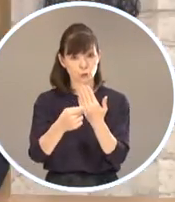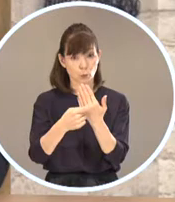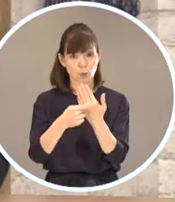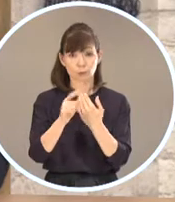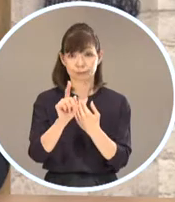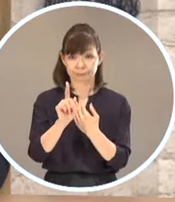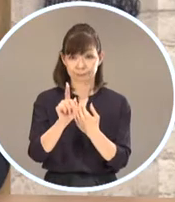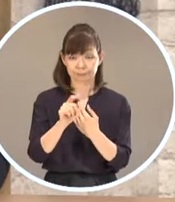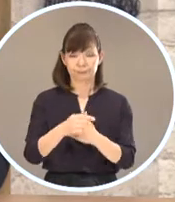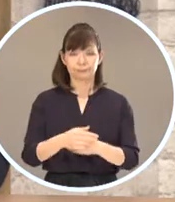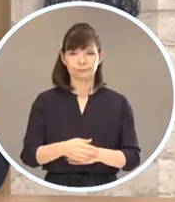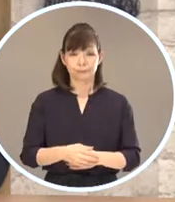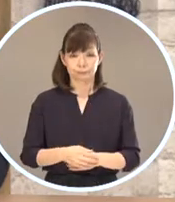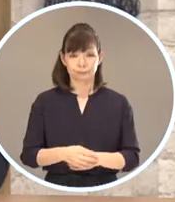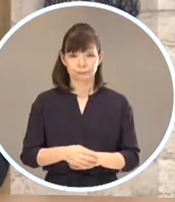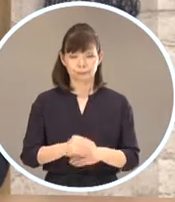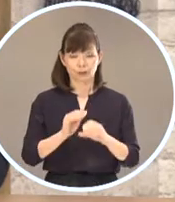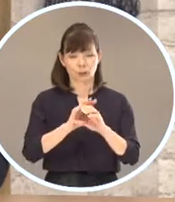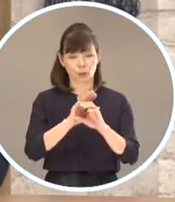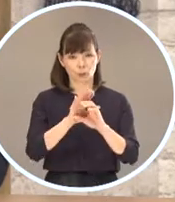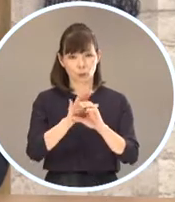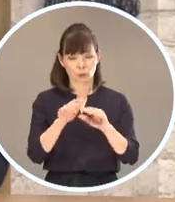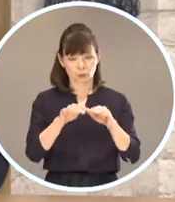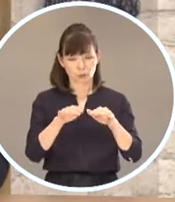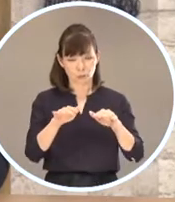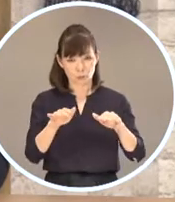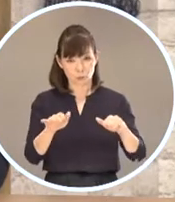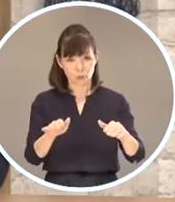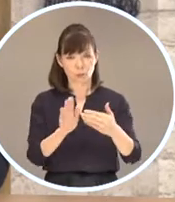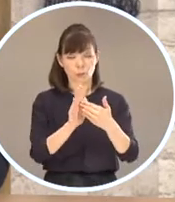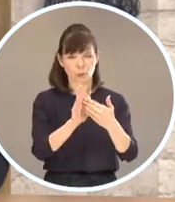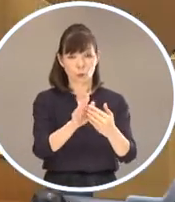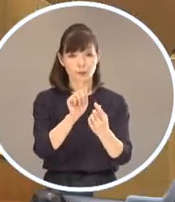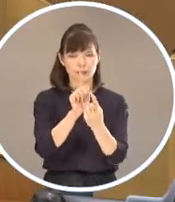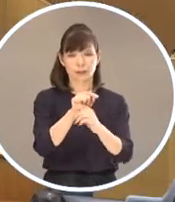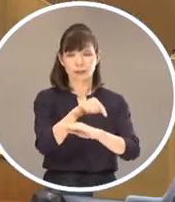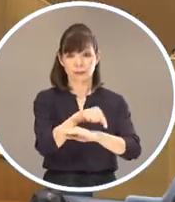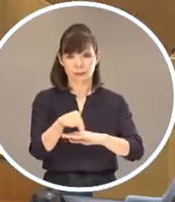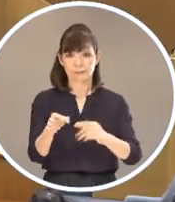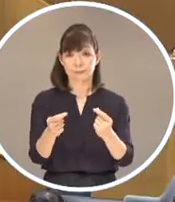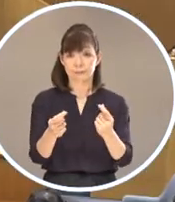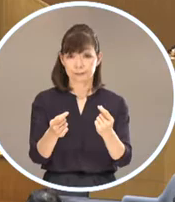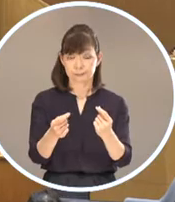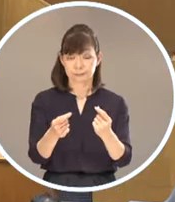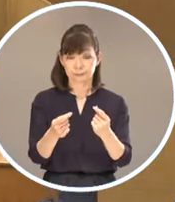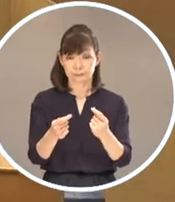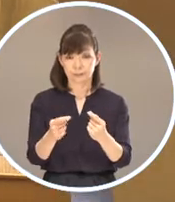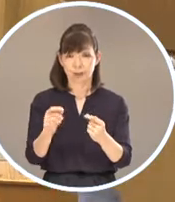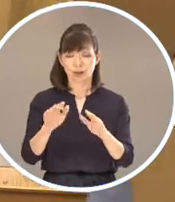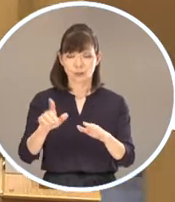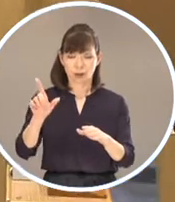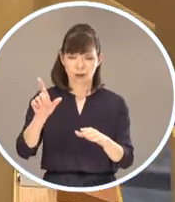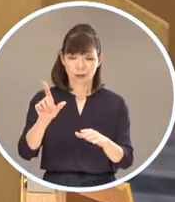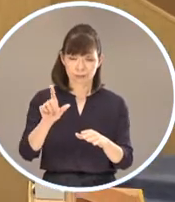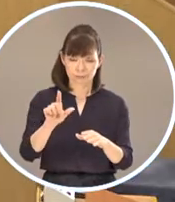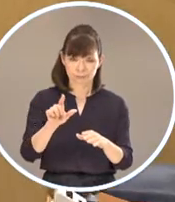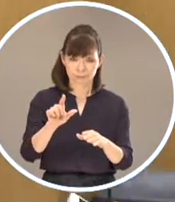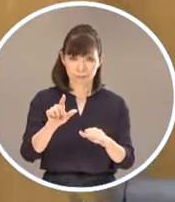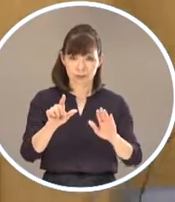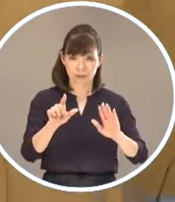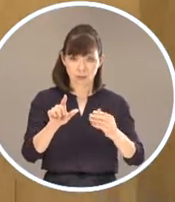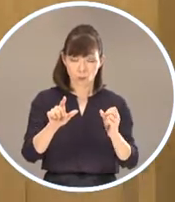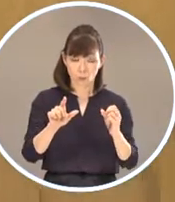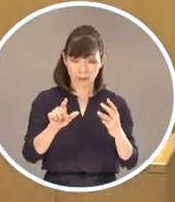ょうか。 そうですね、やはり新型コロナウイルスの感染防止対策というところでしょうね。まあ、やはり第4波落ち着いてきてますけども、まあ、第5